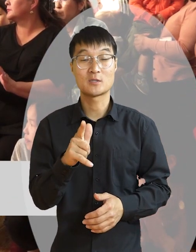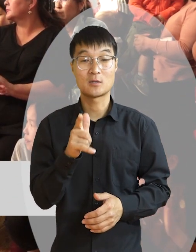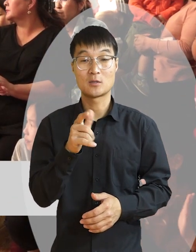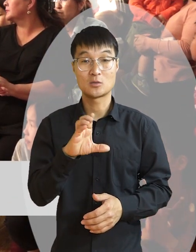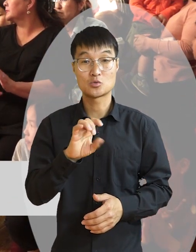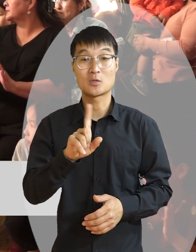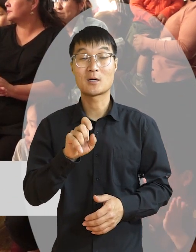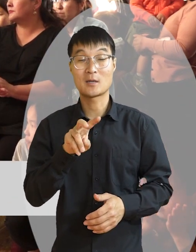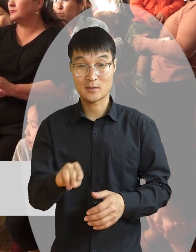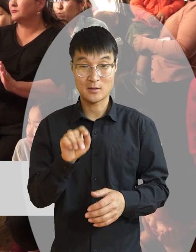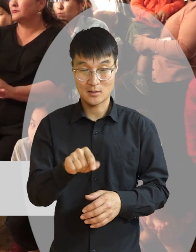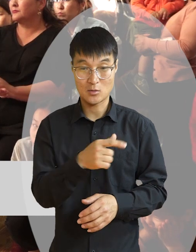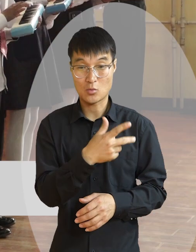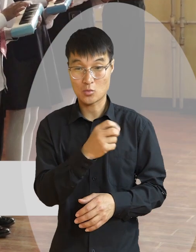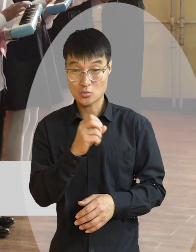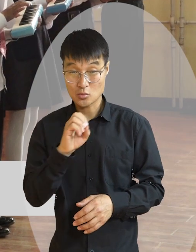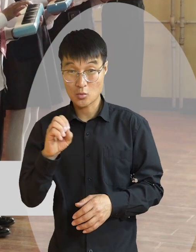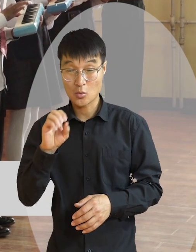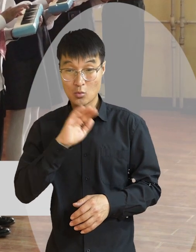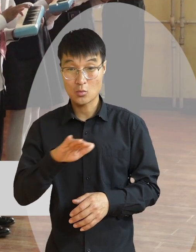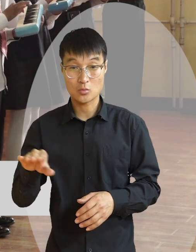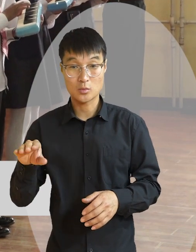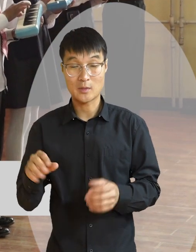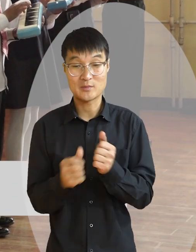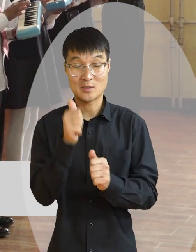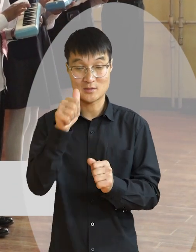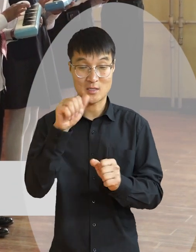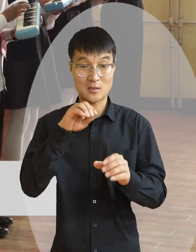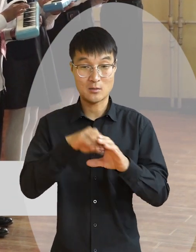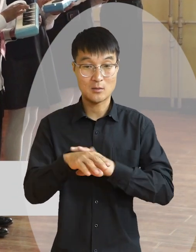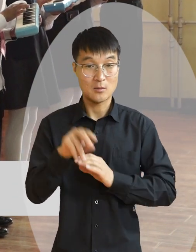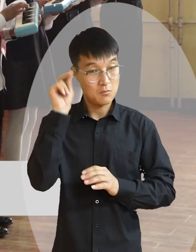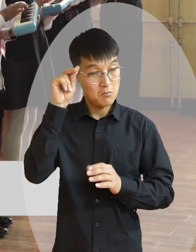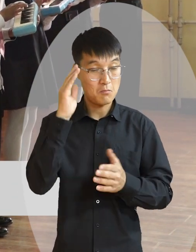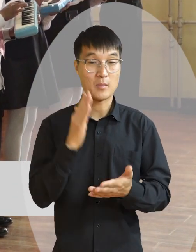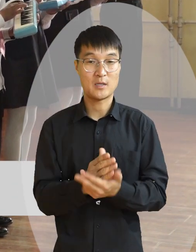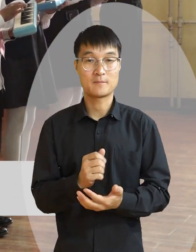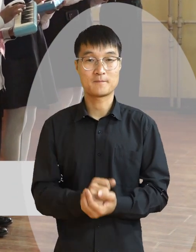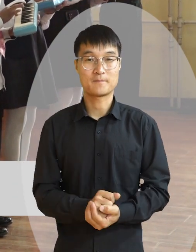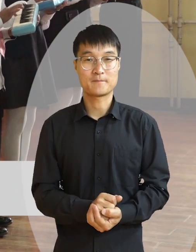За эдгээр дугуйланд 300-аад сурагчд буюу сургуулийн нийт сурагчдын 20% нь хамрагдаж байна.